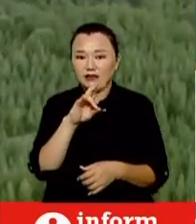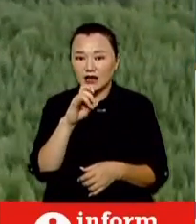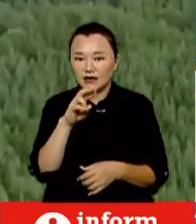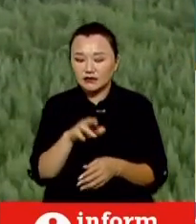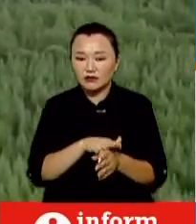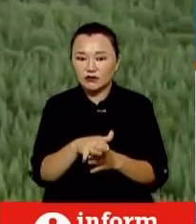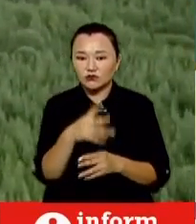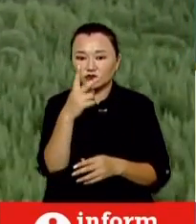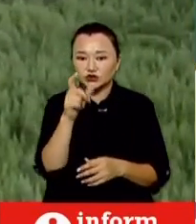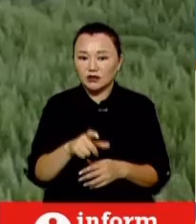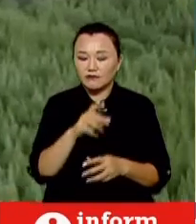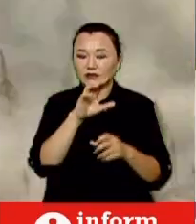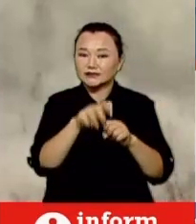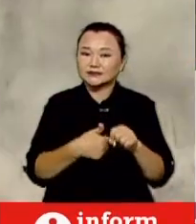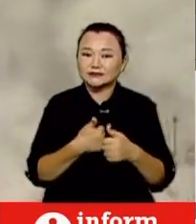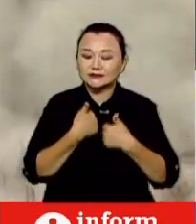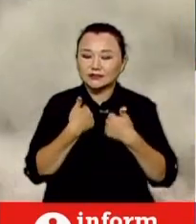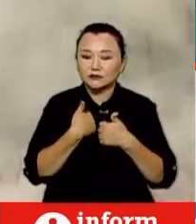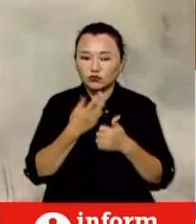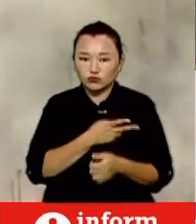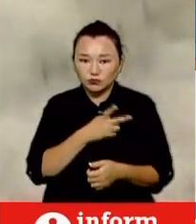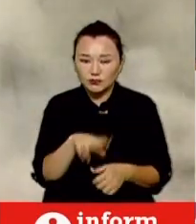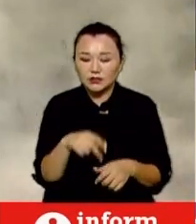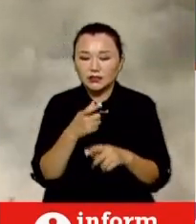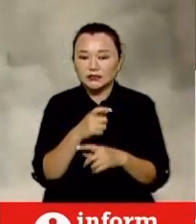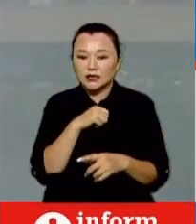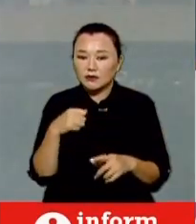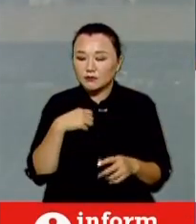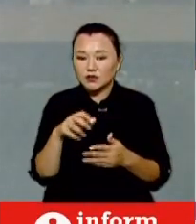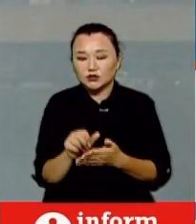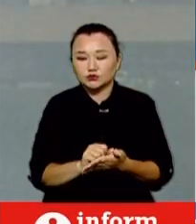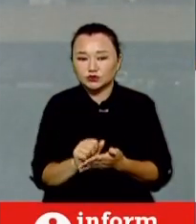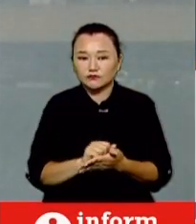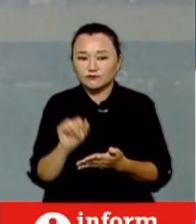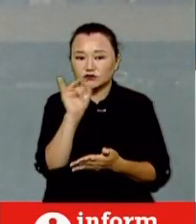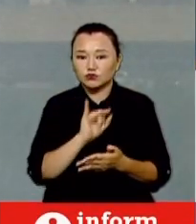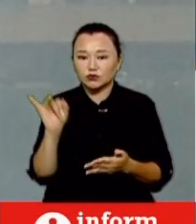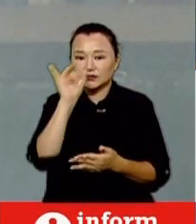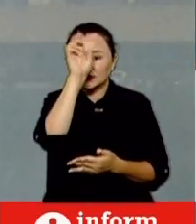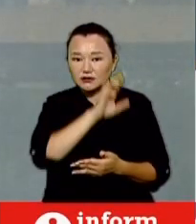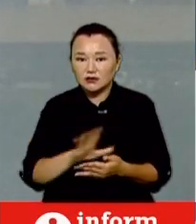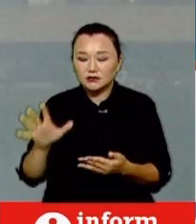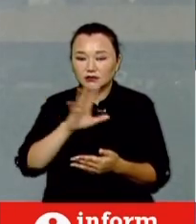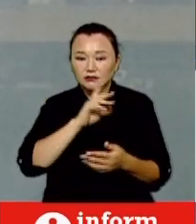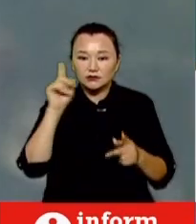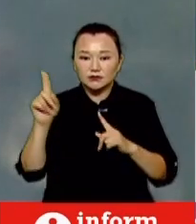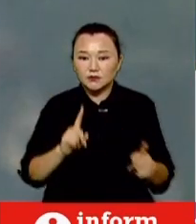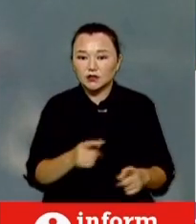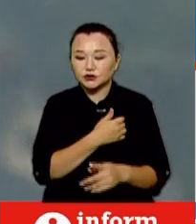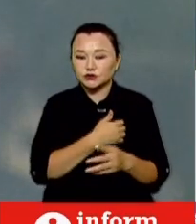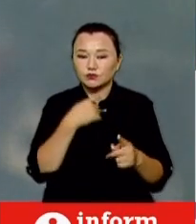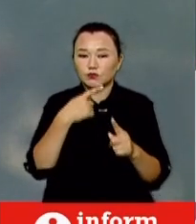Погибли двое пожарных. Нынешний сезон пожаров стал самым разрушительным в истории страны. Аномальные